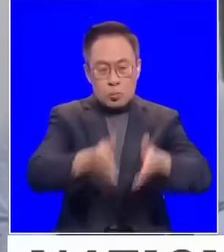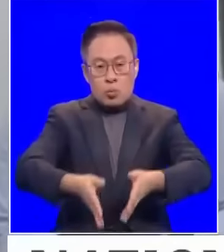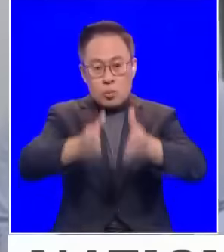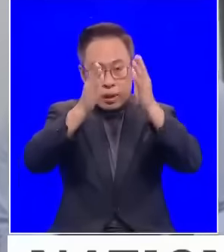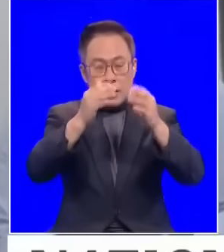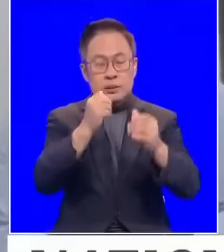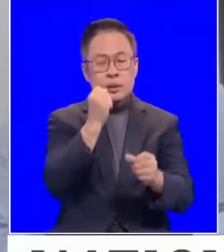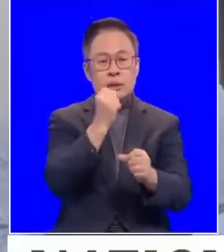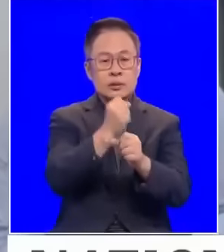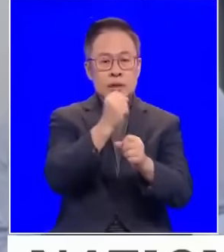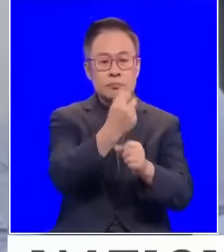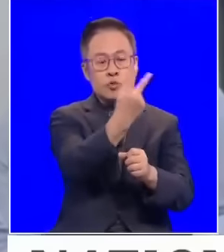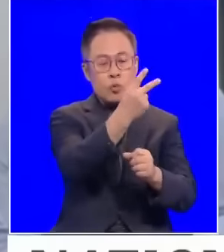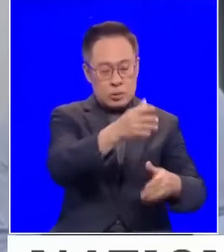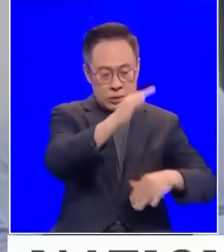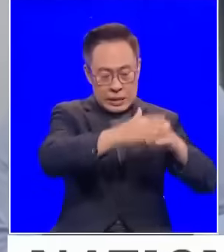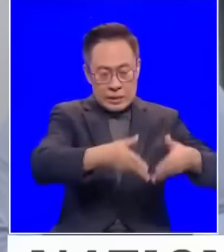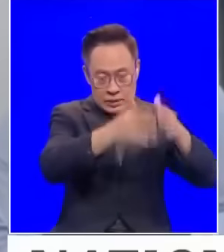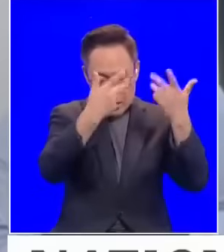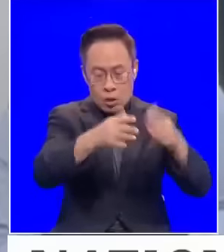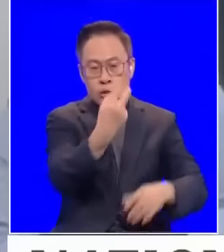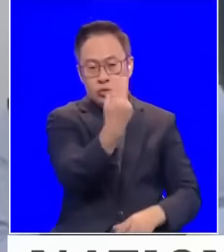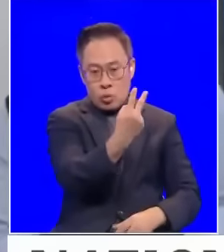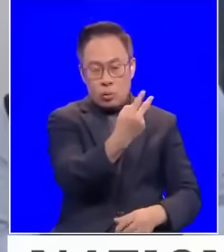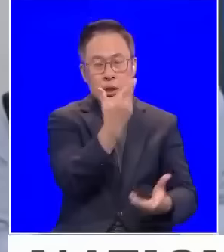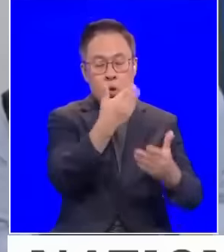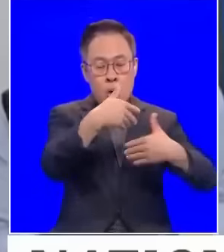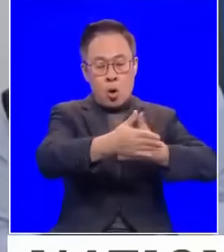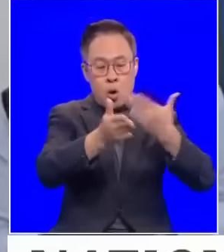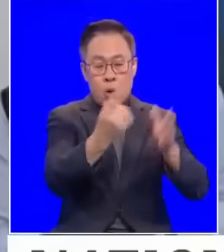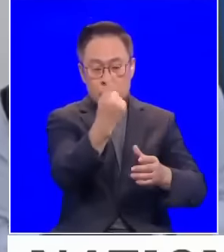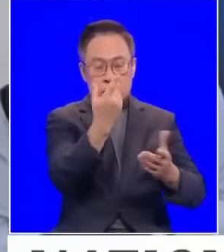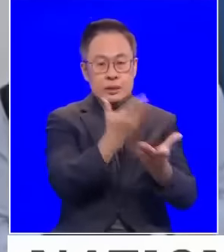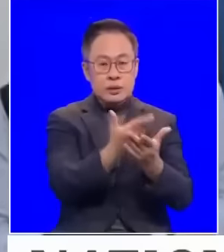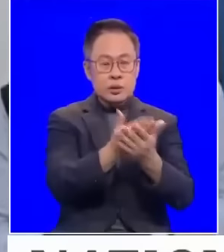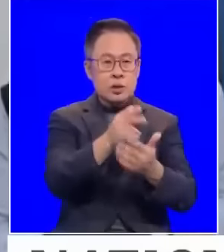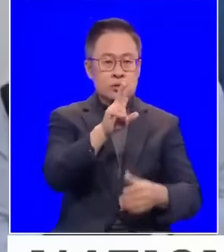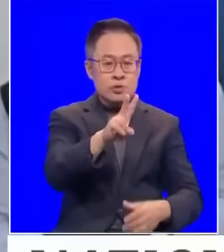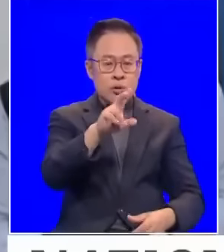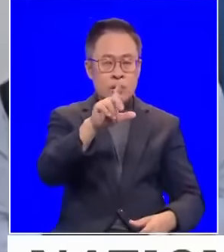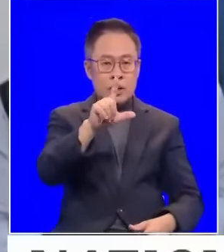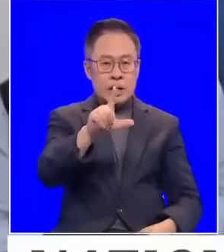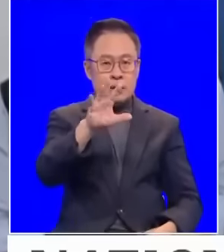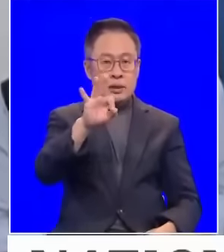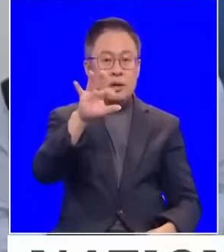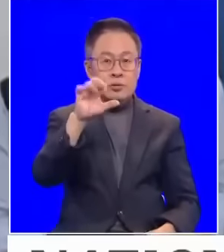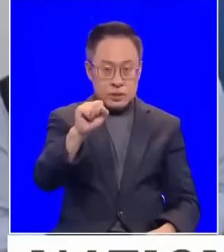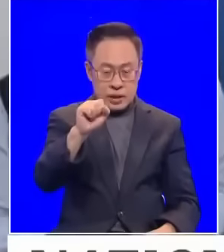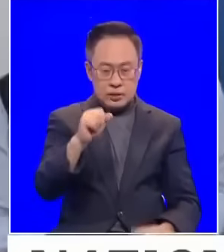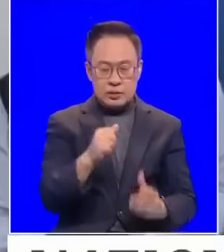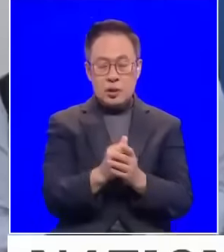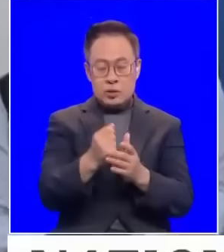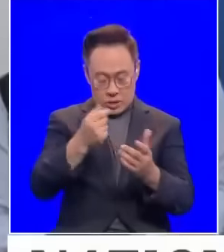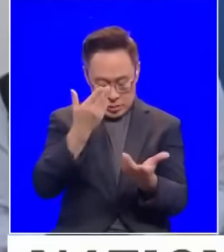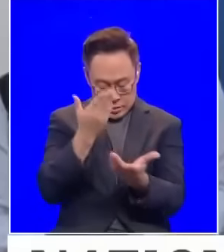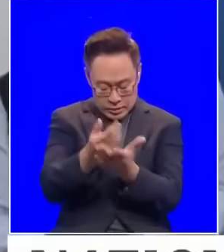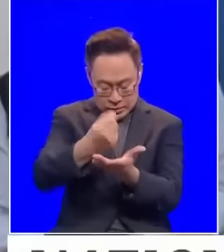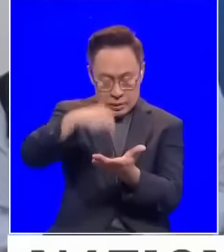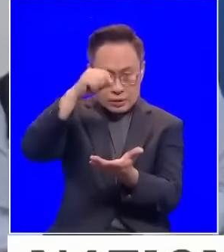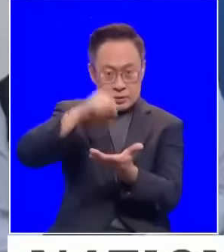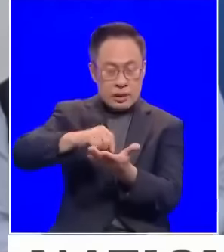6ชั้นแล้วก็ขายในราคาห้องละ2ล้าน9แสนบาททางคอนโดบอกว่าหากใครทำสัญญาแล้วซื้อกับทางโครง